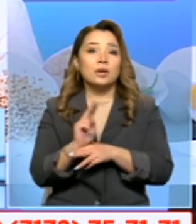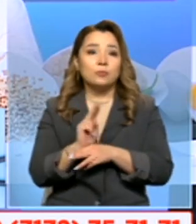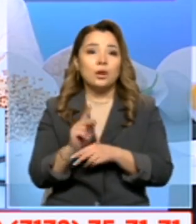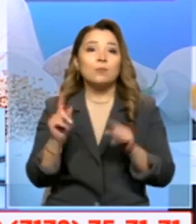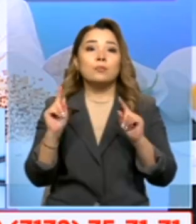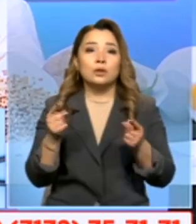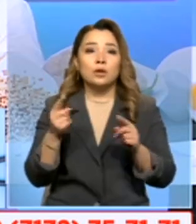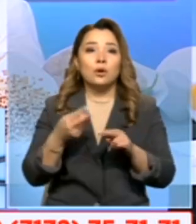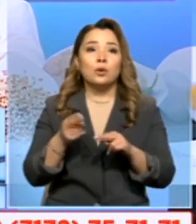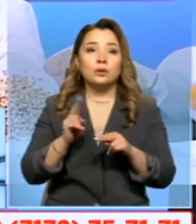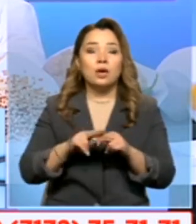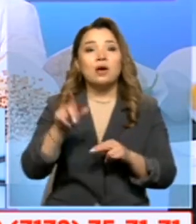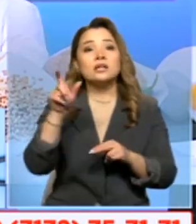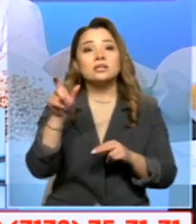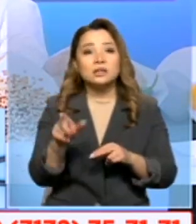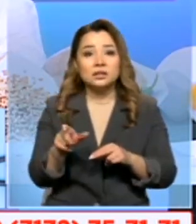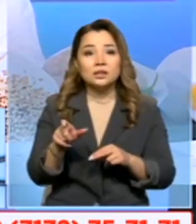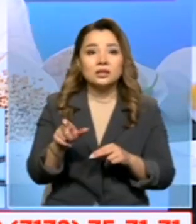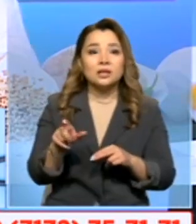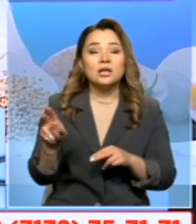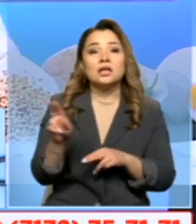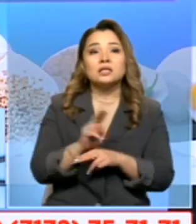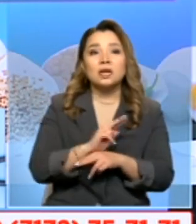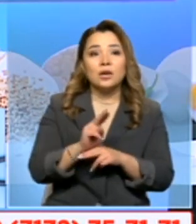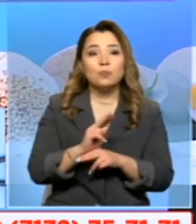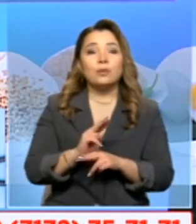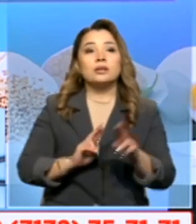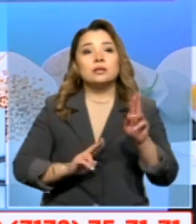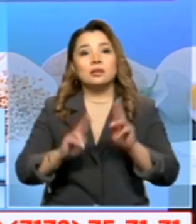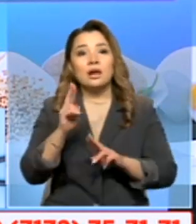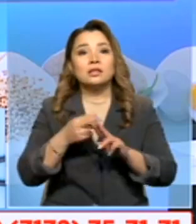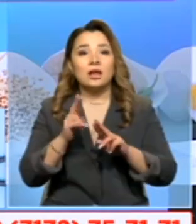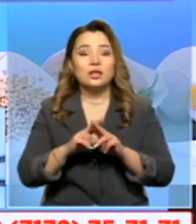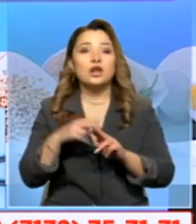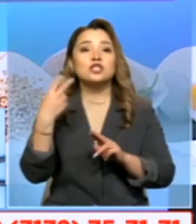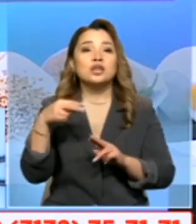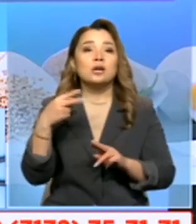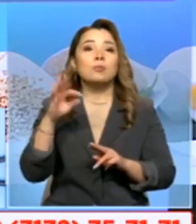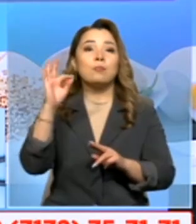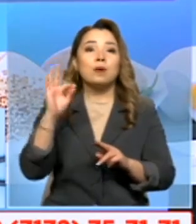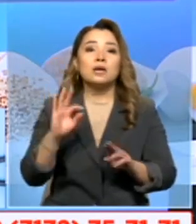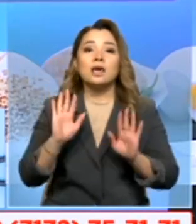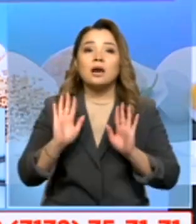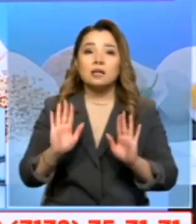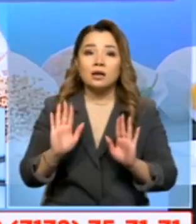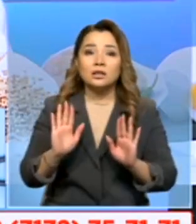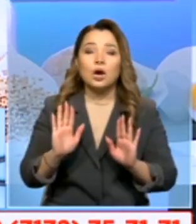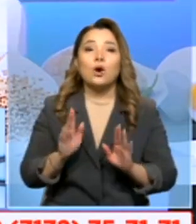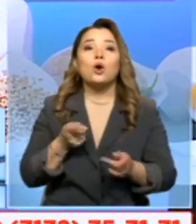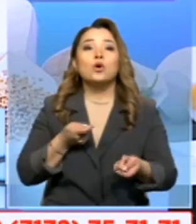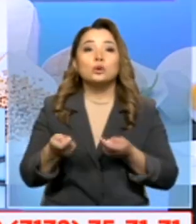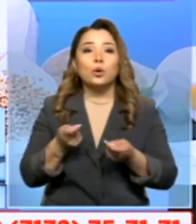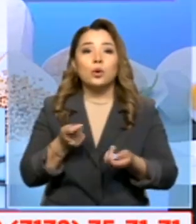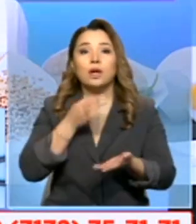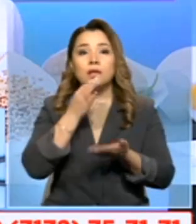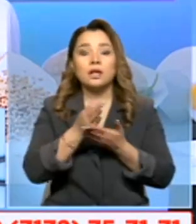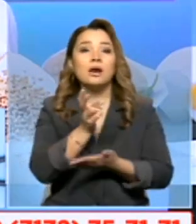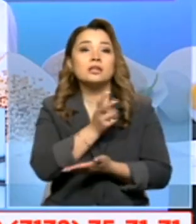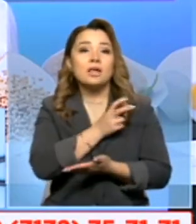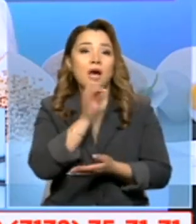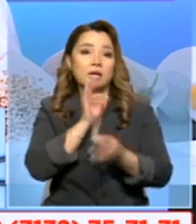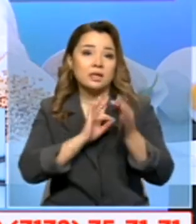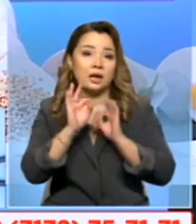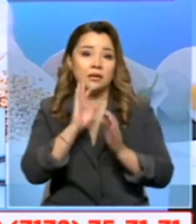Неге? Өйткені бұл кісі емдік қасиетте 20% ғана рол неге беріледі? Ол